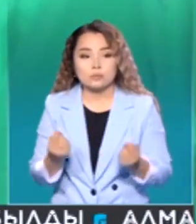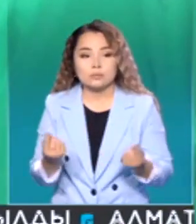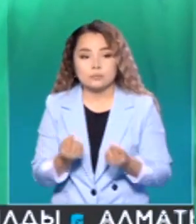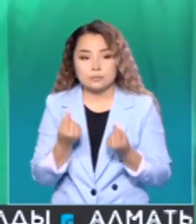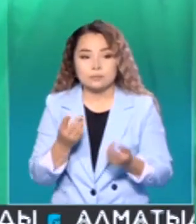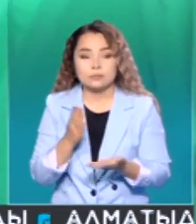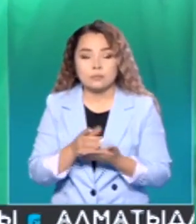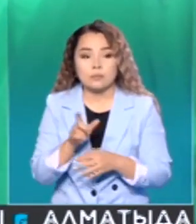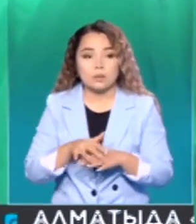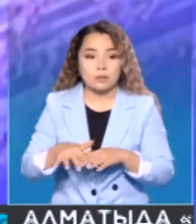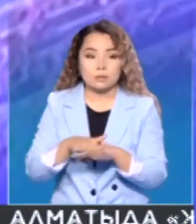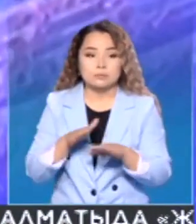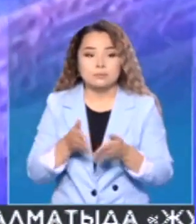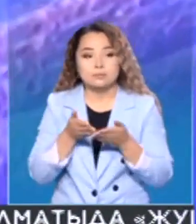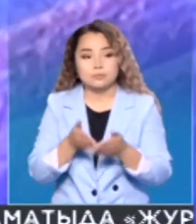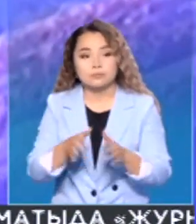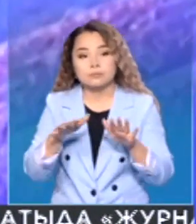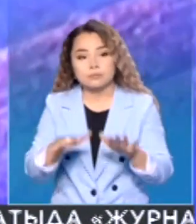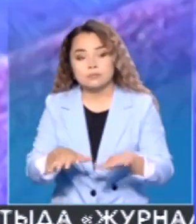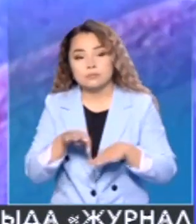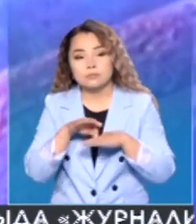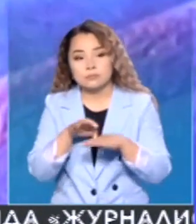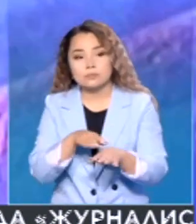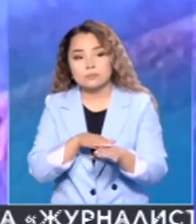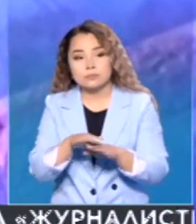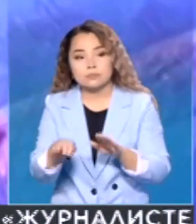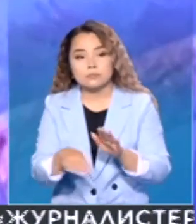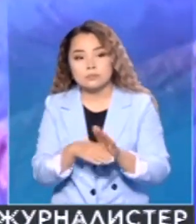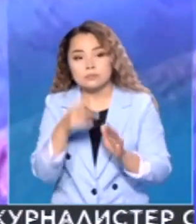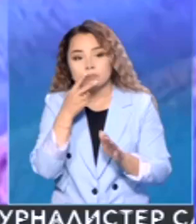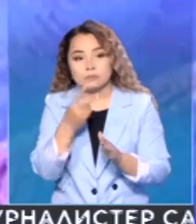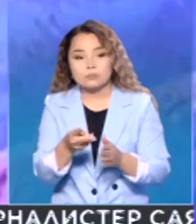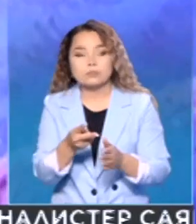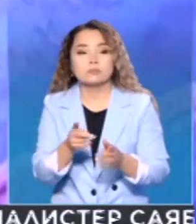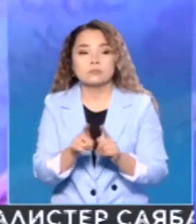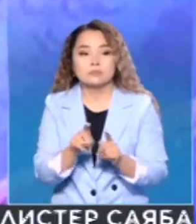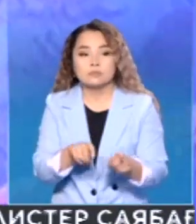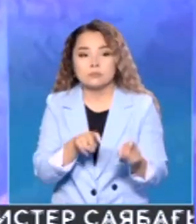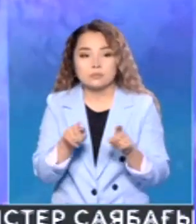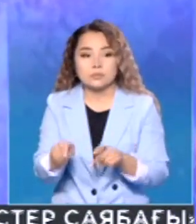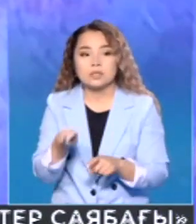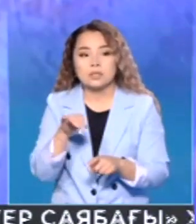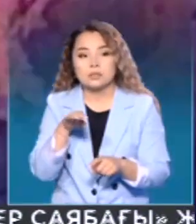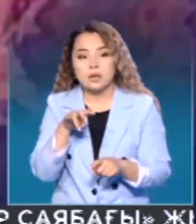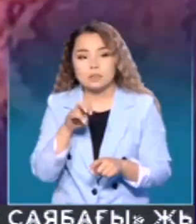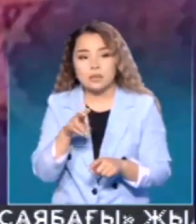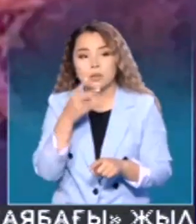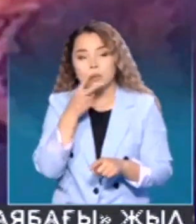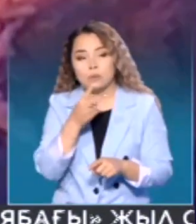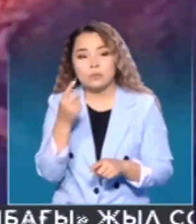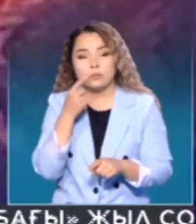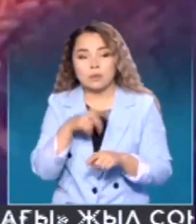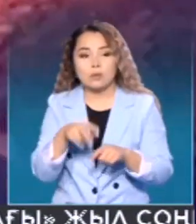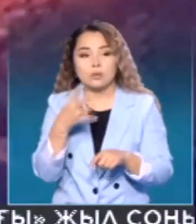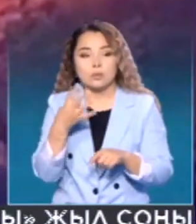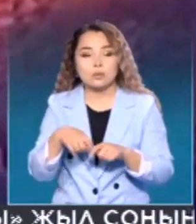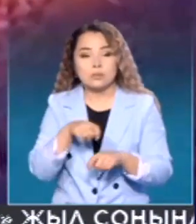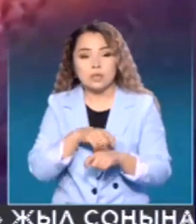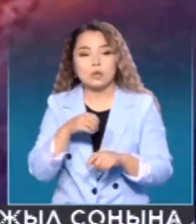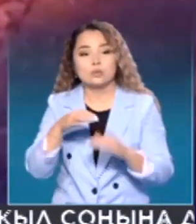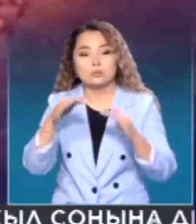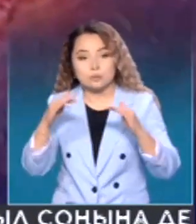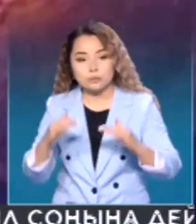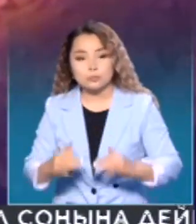ішінде жолаушылар кеме қайрағындағы жерге жеткенде суасты қайығына ауысып Титаникті өз көзімен көру үшін 4 шақырым тереңдікке